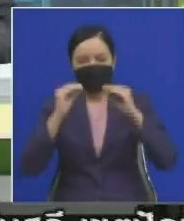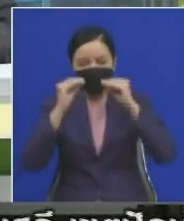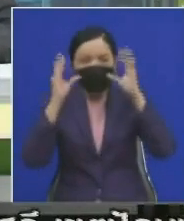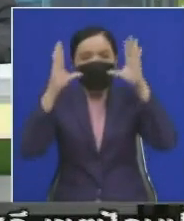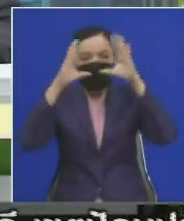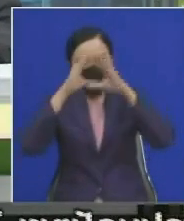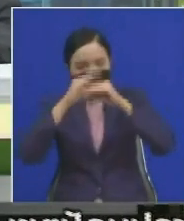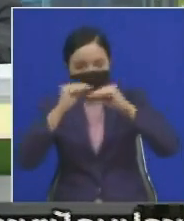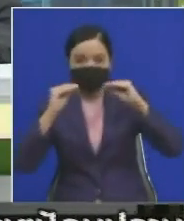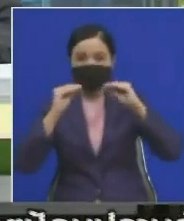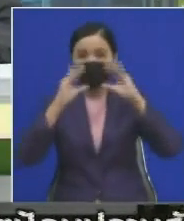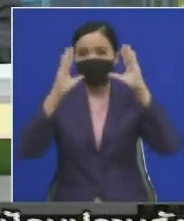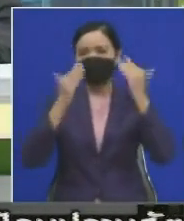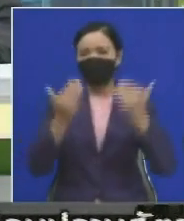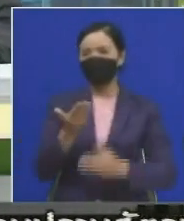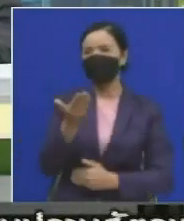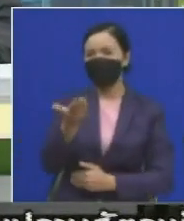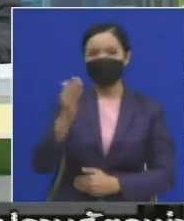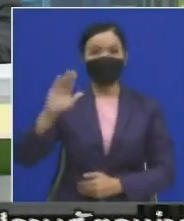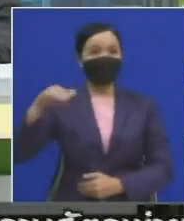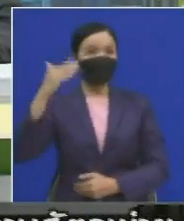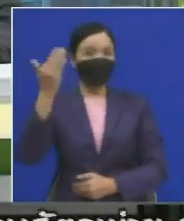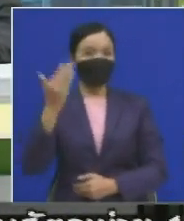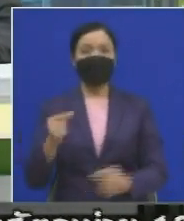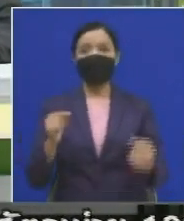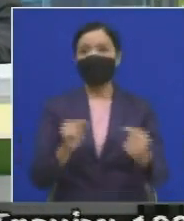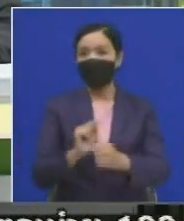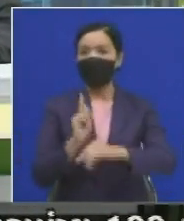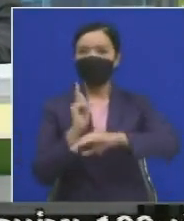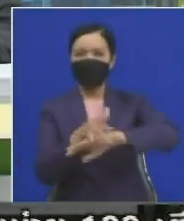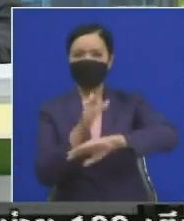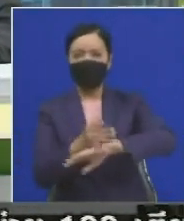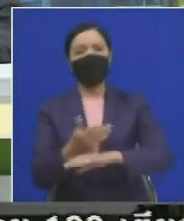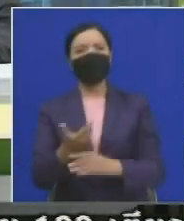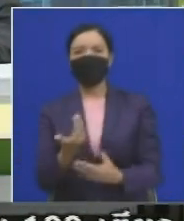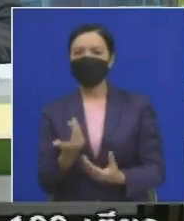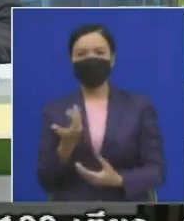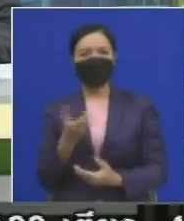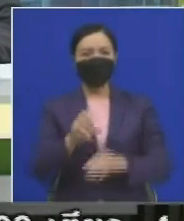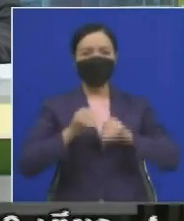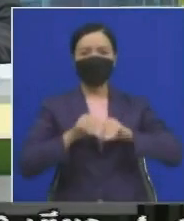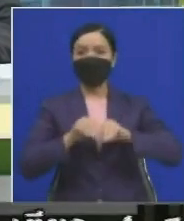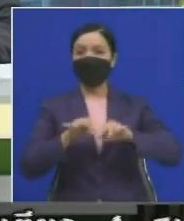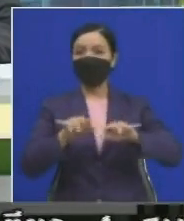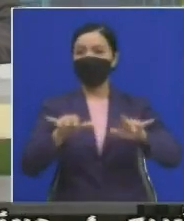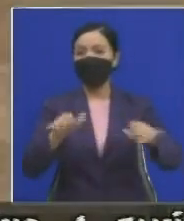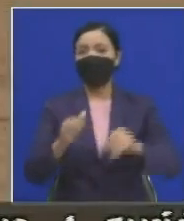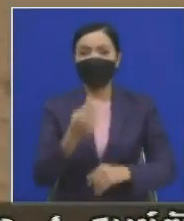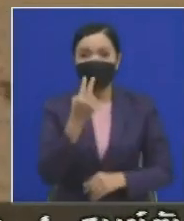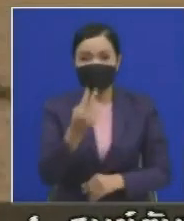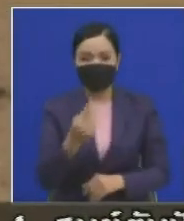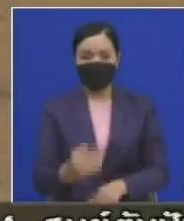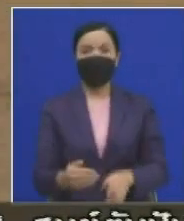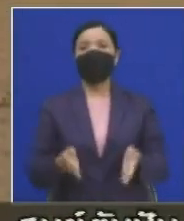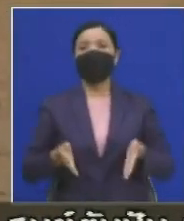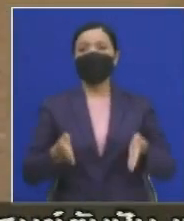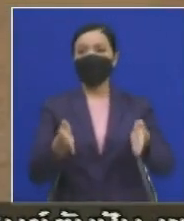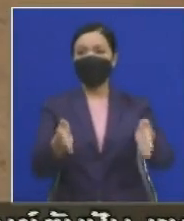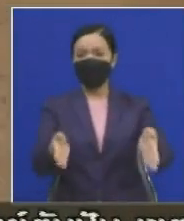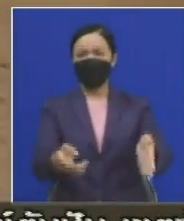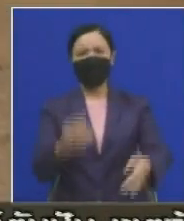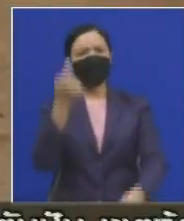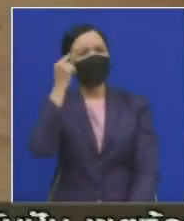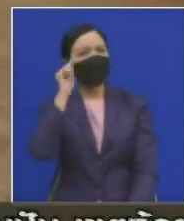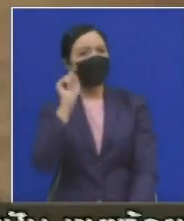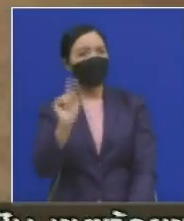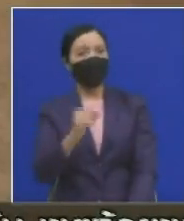พลยปลกด้วยข่านี้ก่อนคืมเปข่าวที่ในโกโเชียลคนเข้าแร์กันเยอะคปกติเวลาทเราเหทองถนตเี่สิ่ที่เราจะนึก